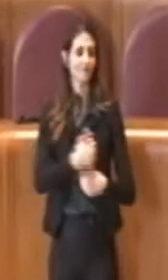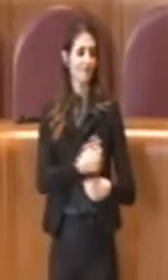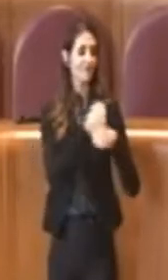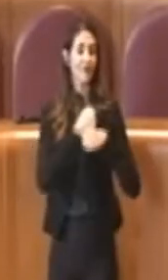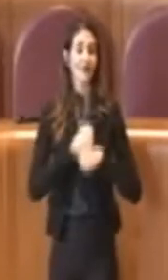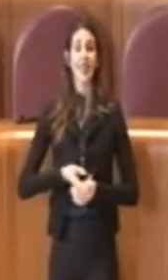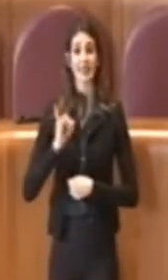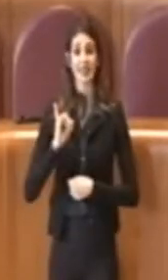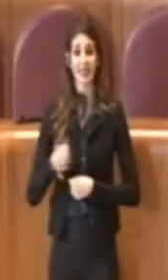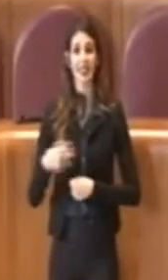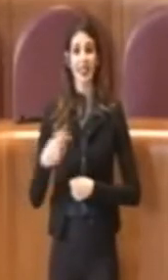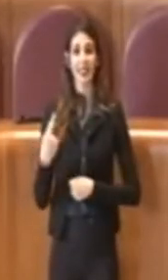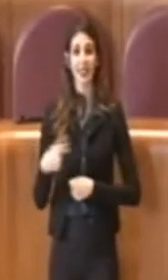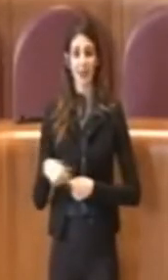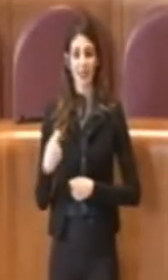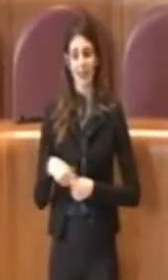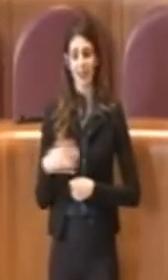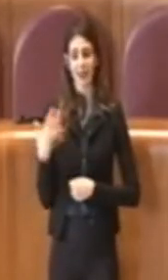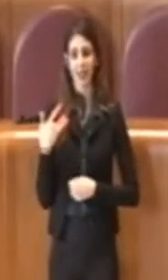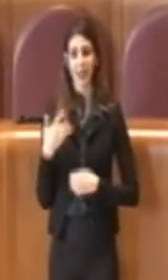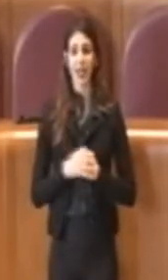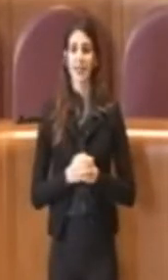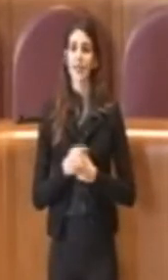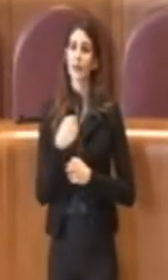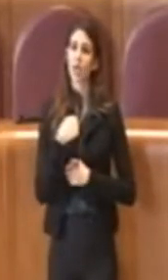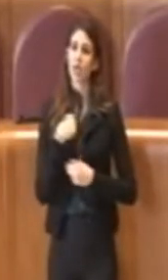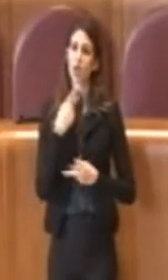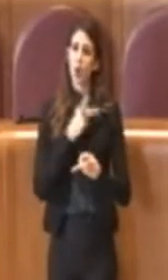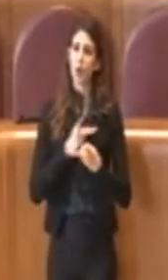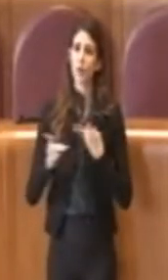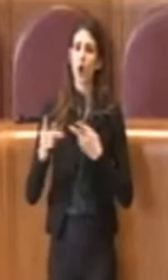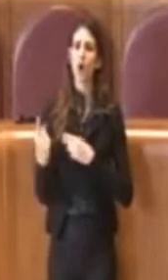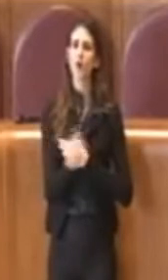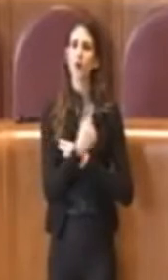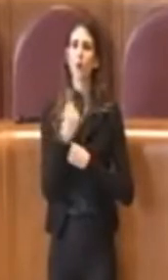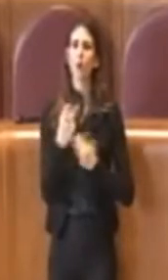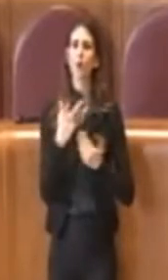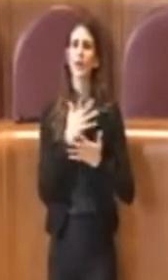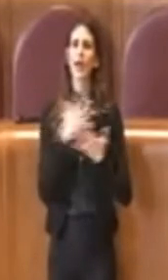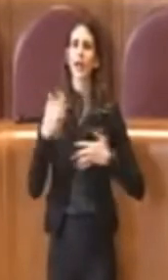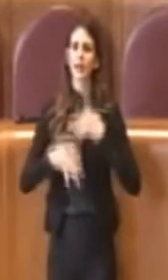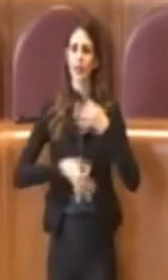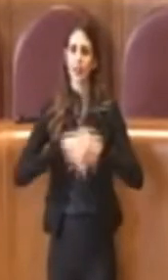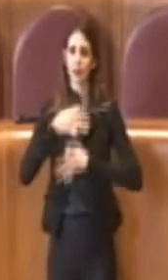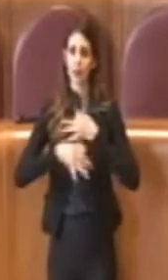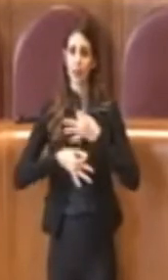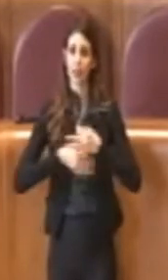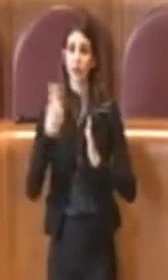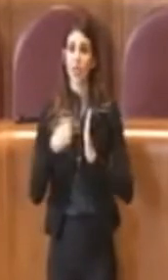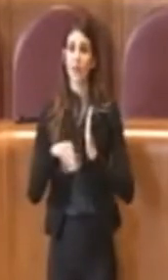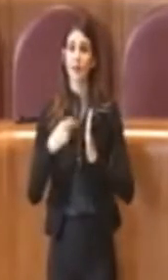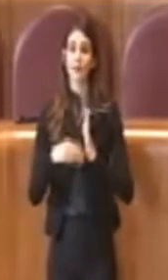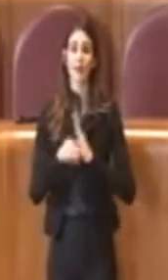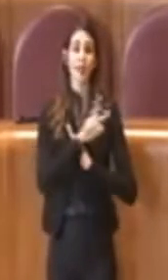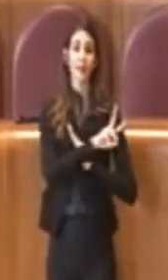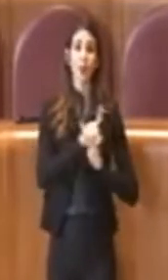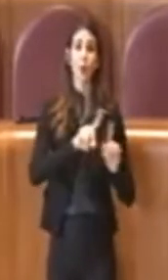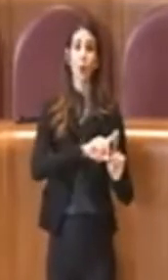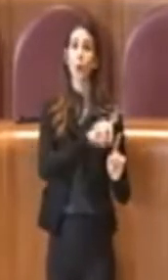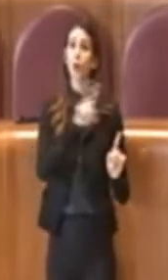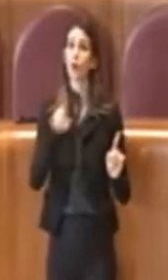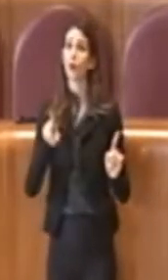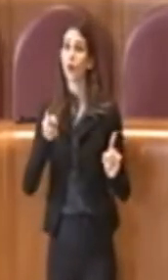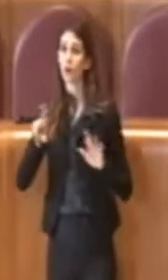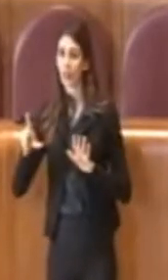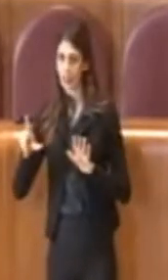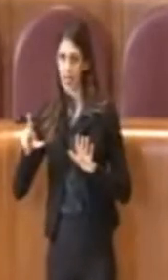Grazie Presidente, io cercherò di fare un'unica illustrazione di tutti gli emendamenti dal 21 al 27 che riguardano lo